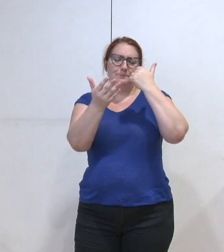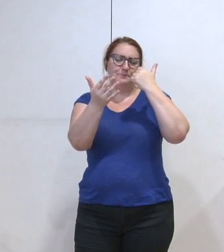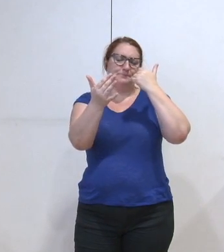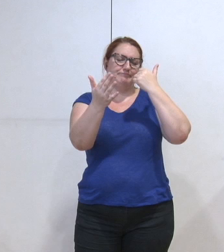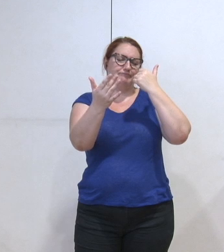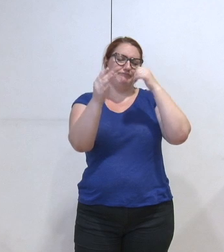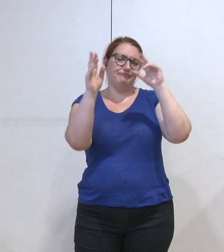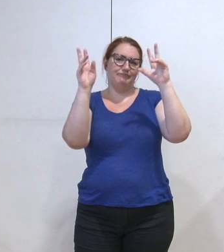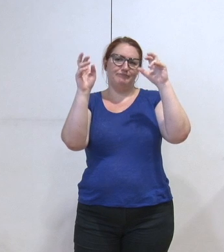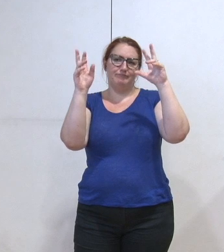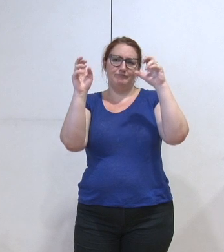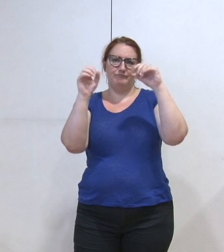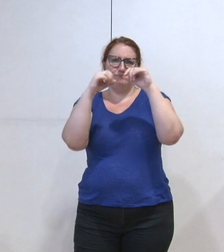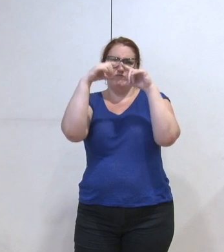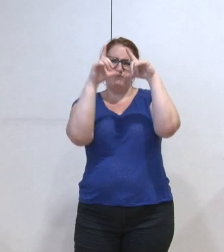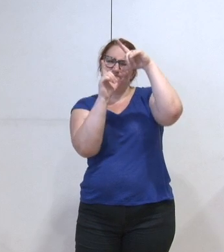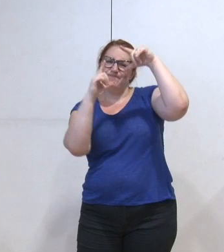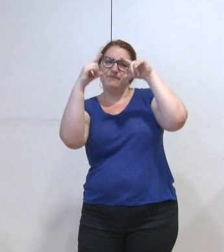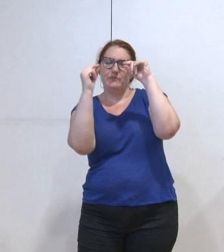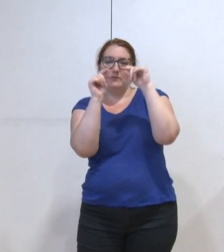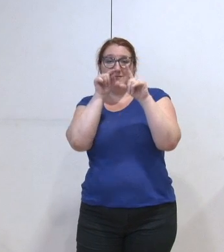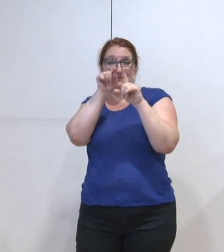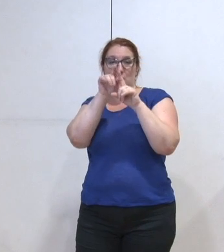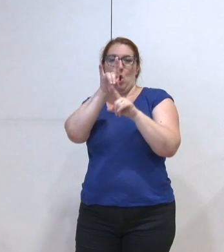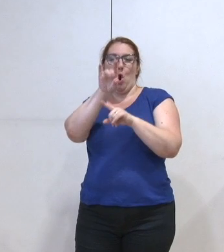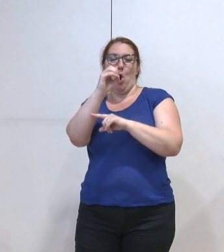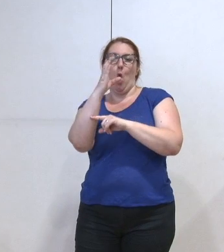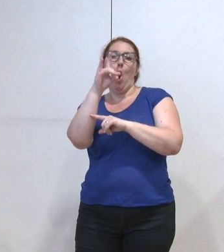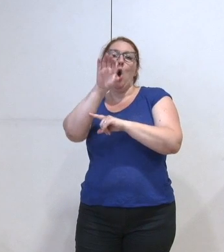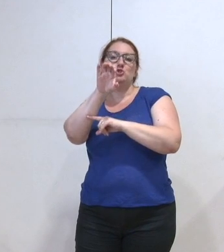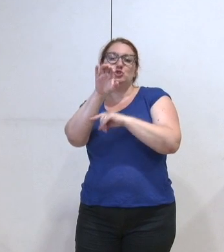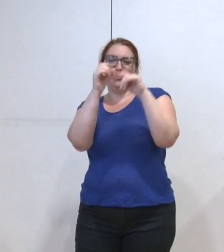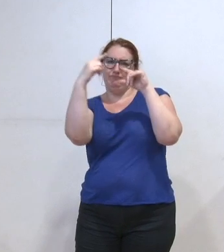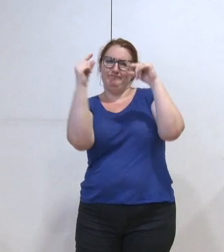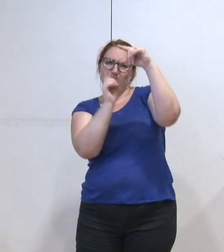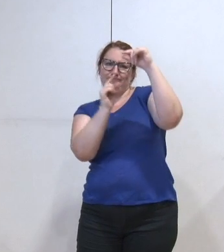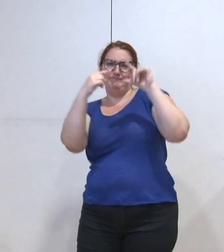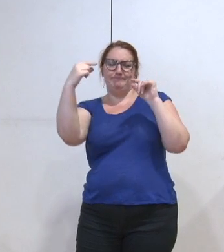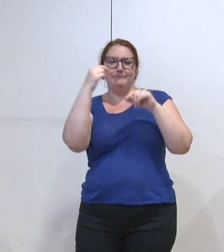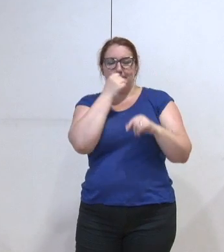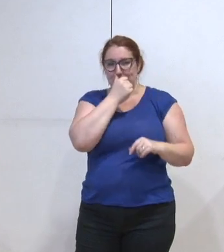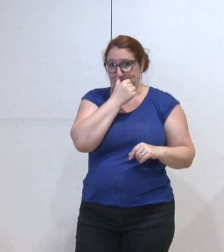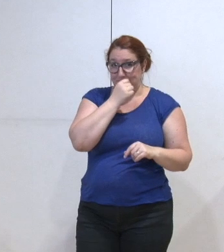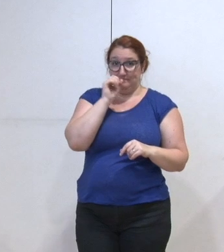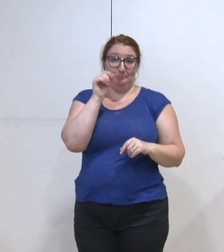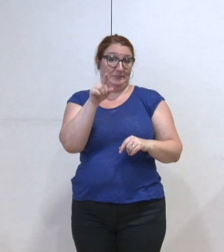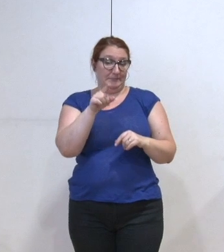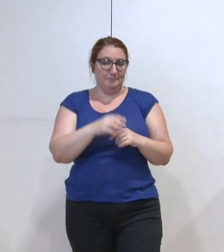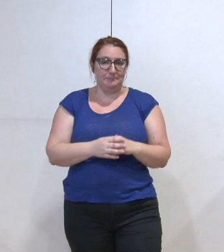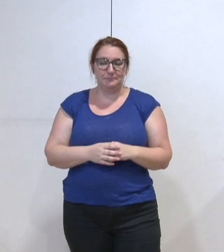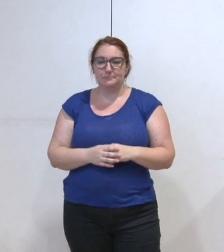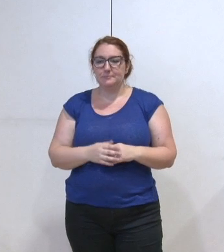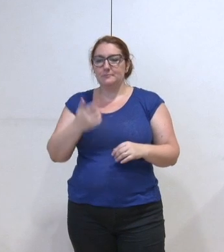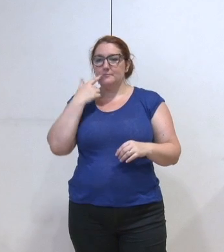on va dire pint àedre qui est le quartier hoch sur la part le le